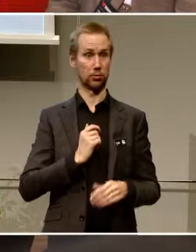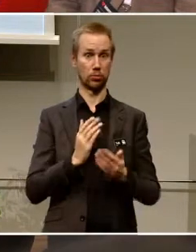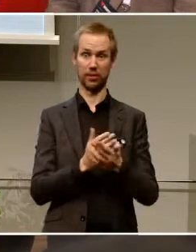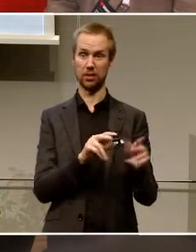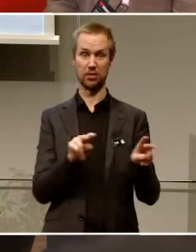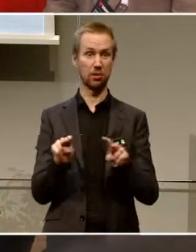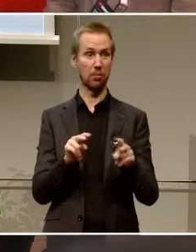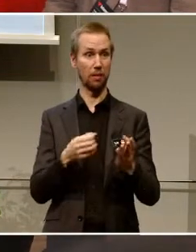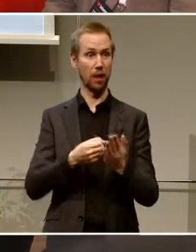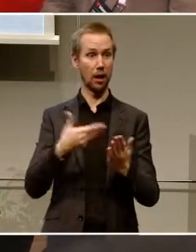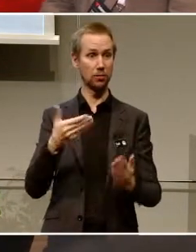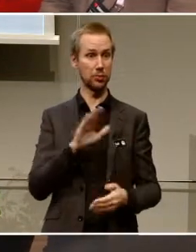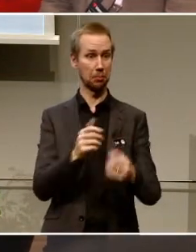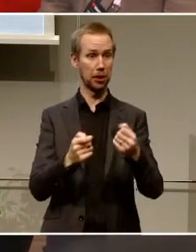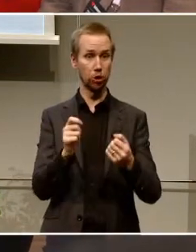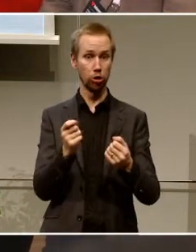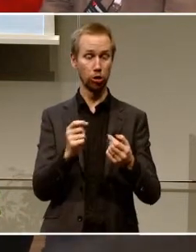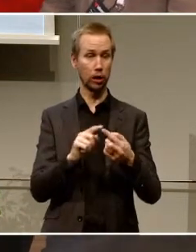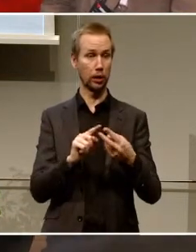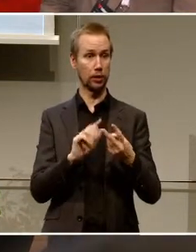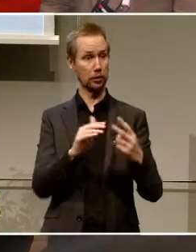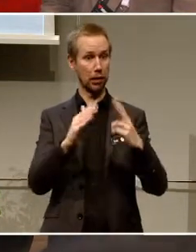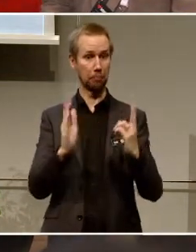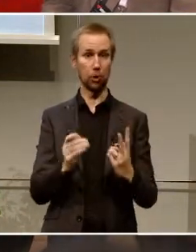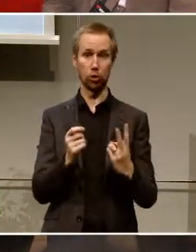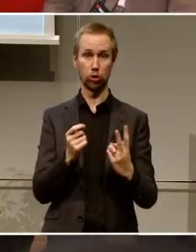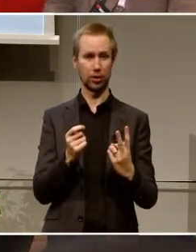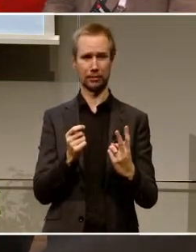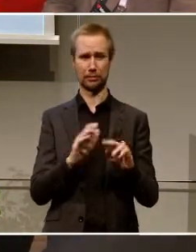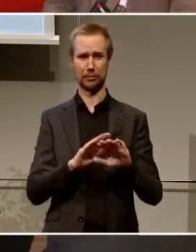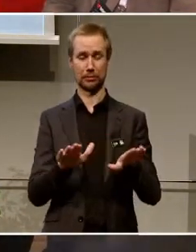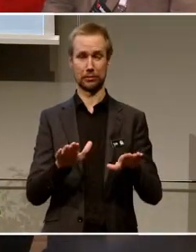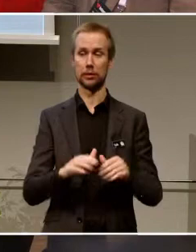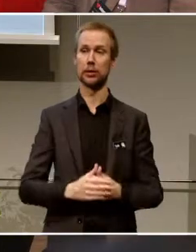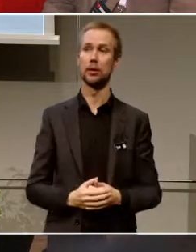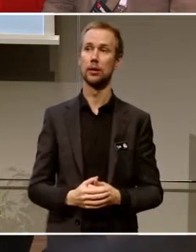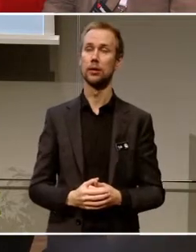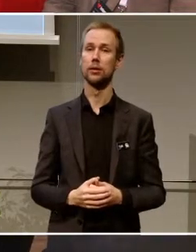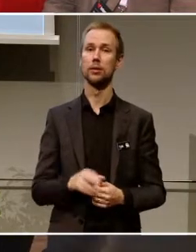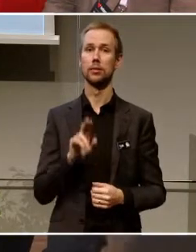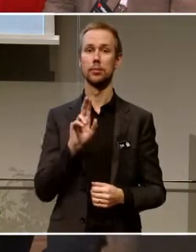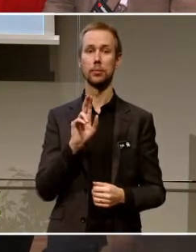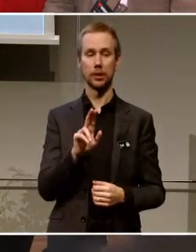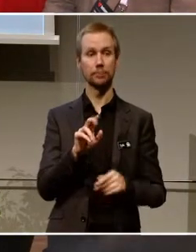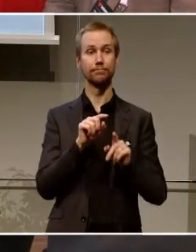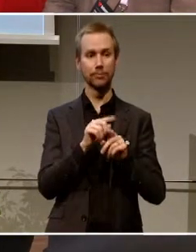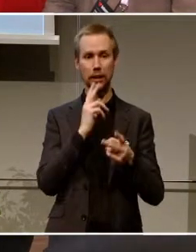bilnyckel eller nyckel till ditt hem. Du kan inte, alltså, det är liksom just det här demokratiperspektivet tycker jag